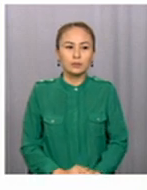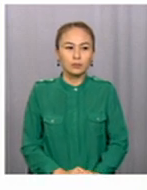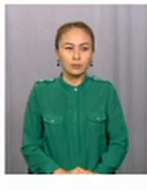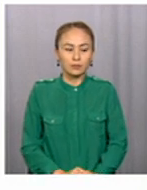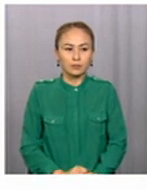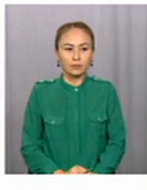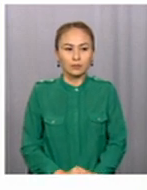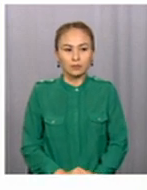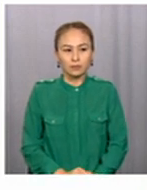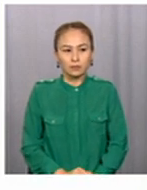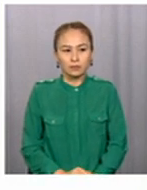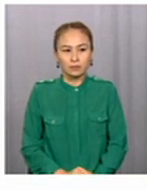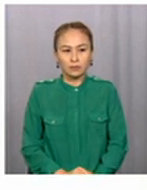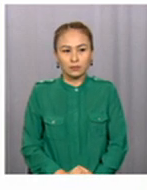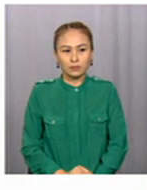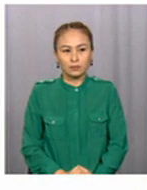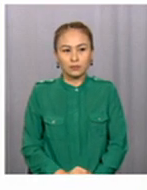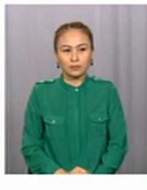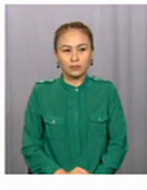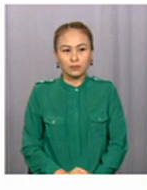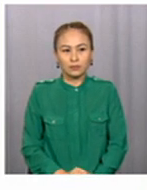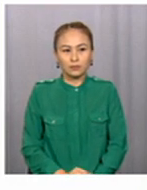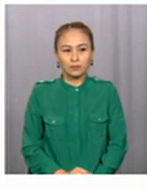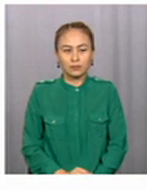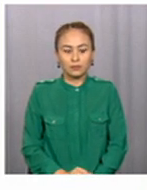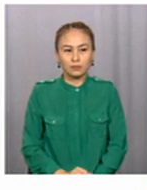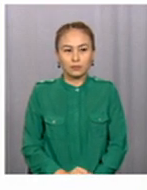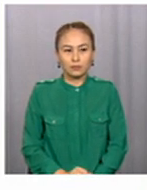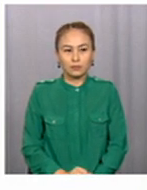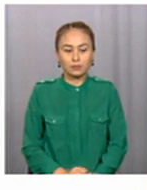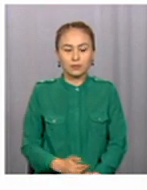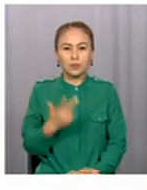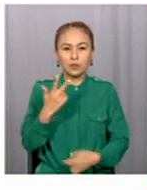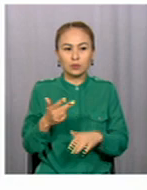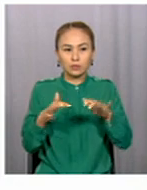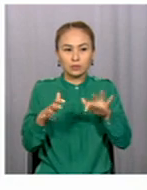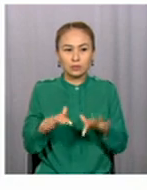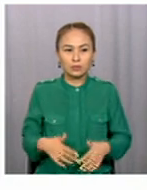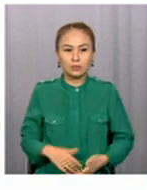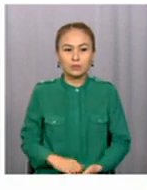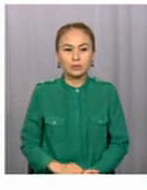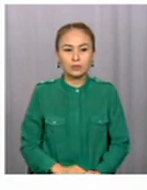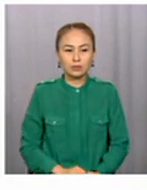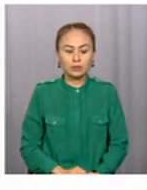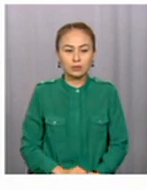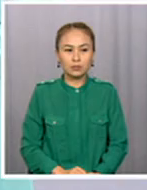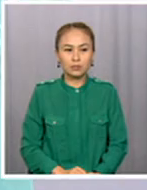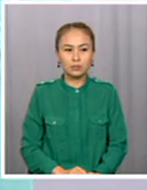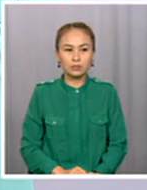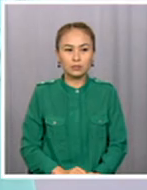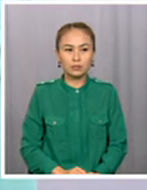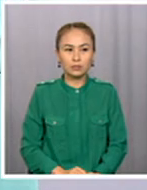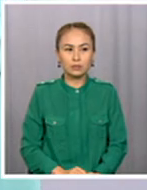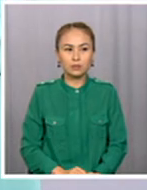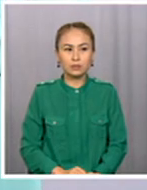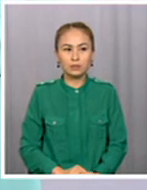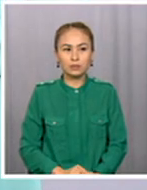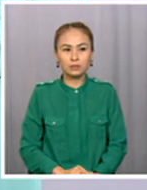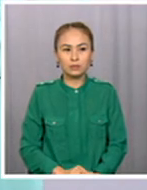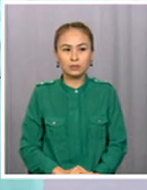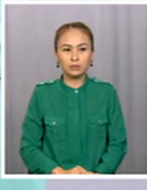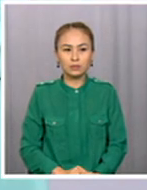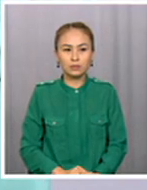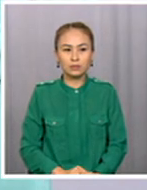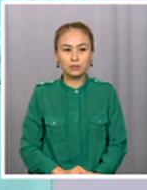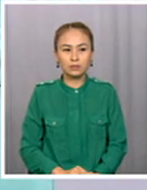Бұл жерде 3 компьютердің жиынтығын жинауға болады. Келесі ребусты